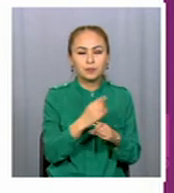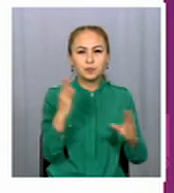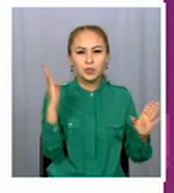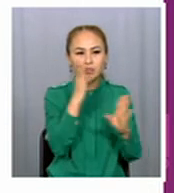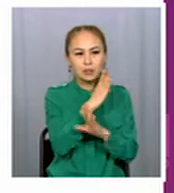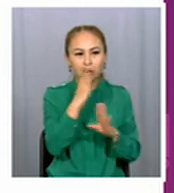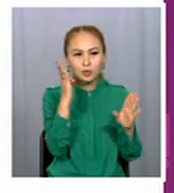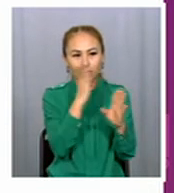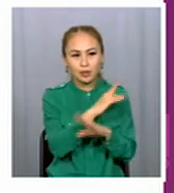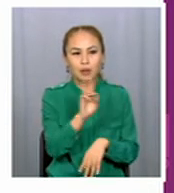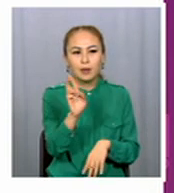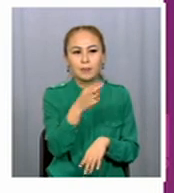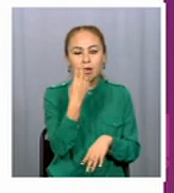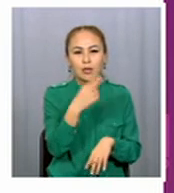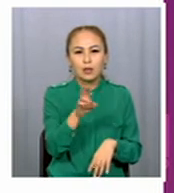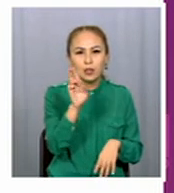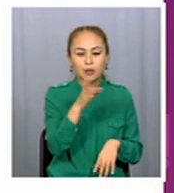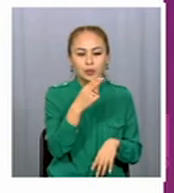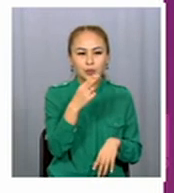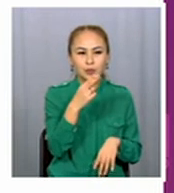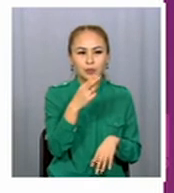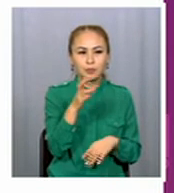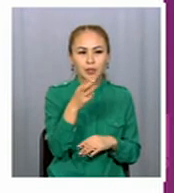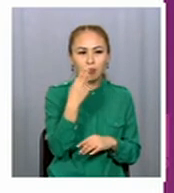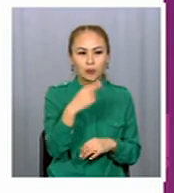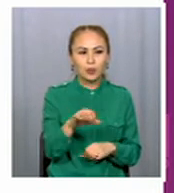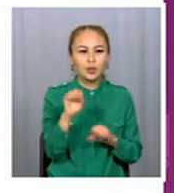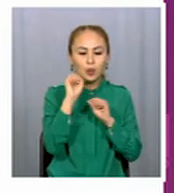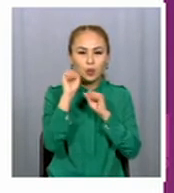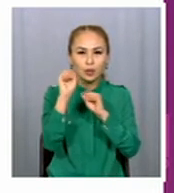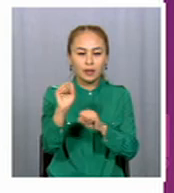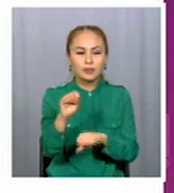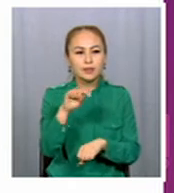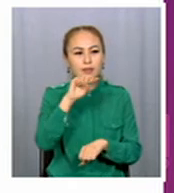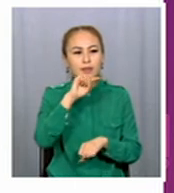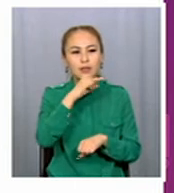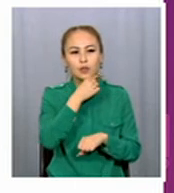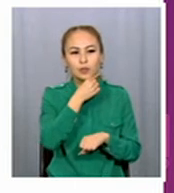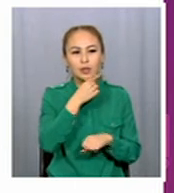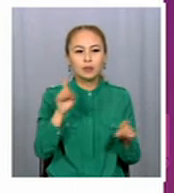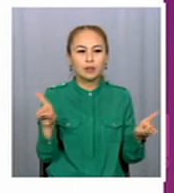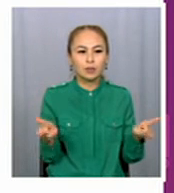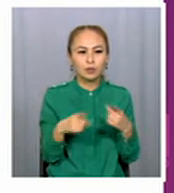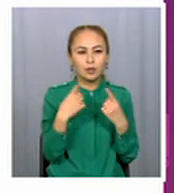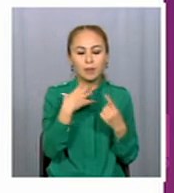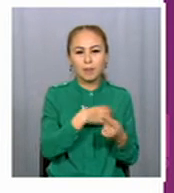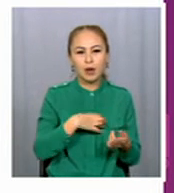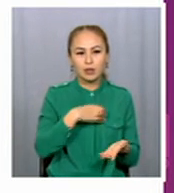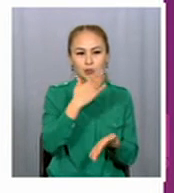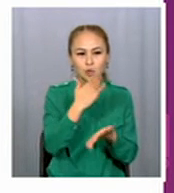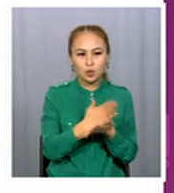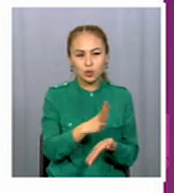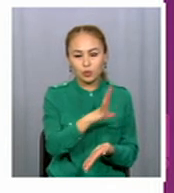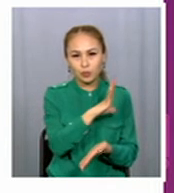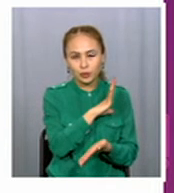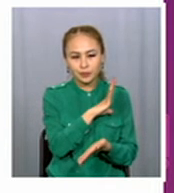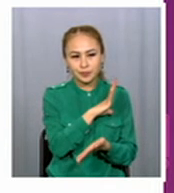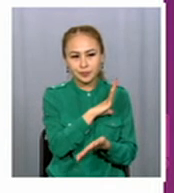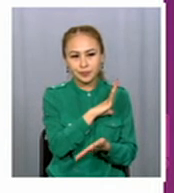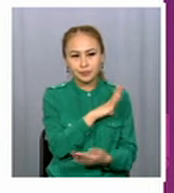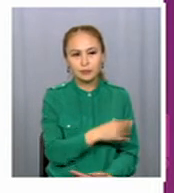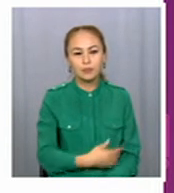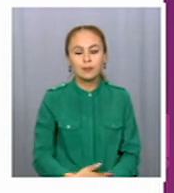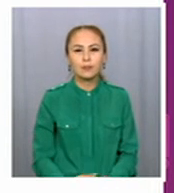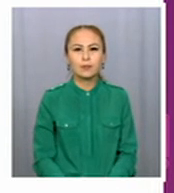байланыс құралдарын, метеорология, биология, қорғаныс, экономиканы дамытудағы